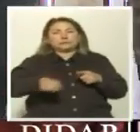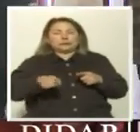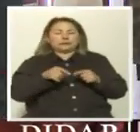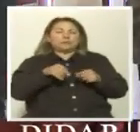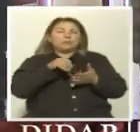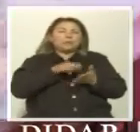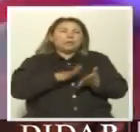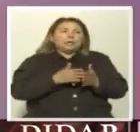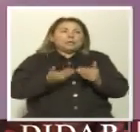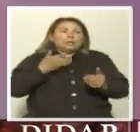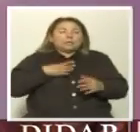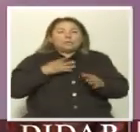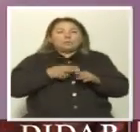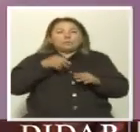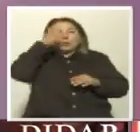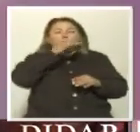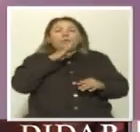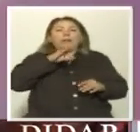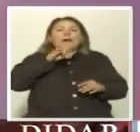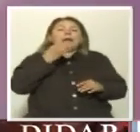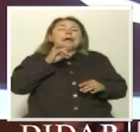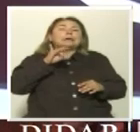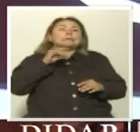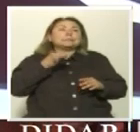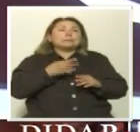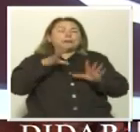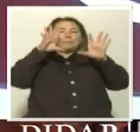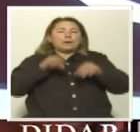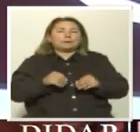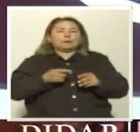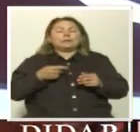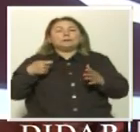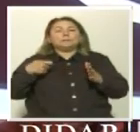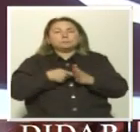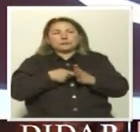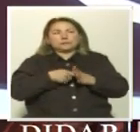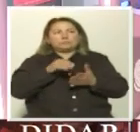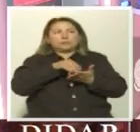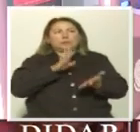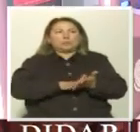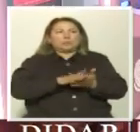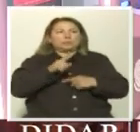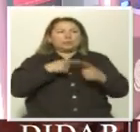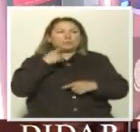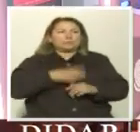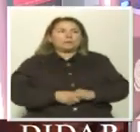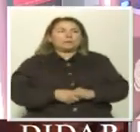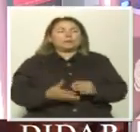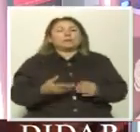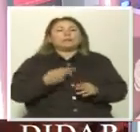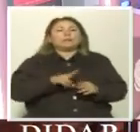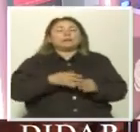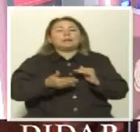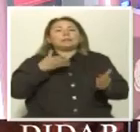болады. Айта кетейік, биылдан бастап Флайарыстан әуе компаниясының барлық рейстеріне тіркелу ақылы. Егер де алдын ала сатып